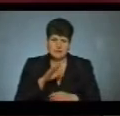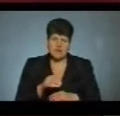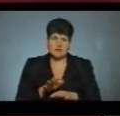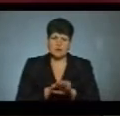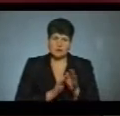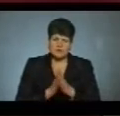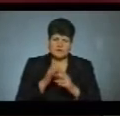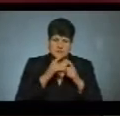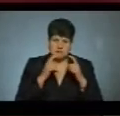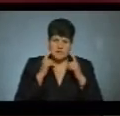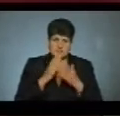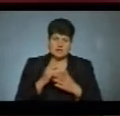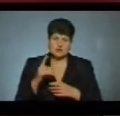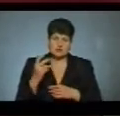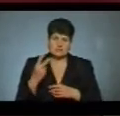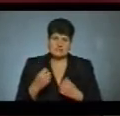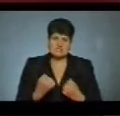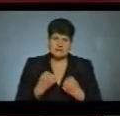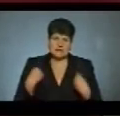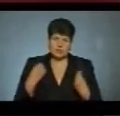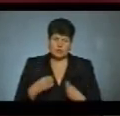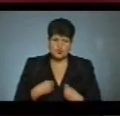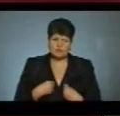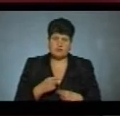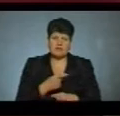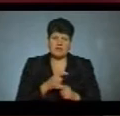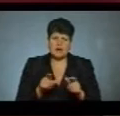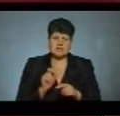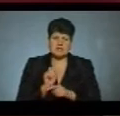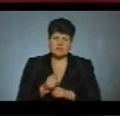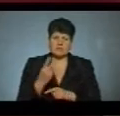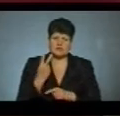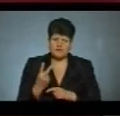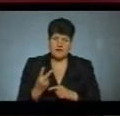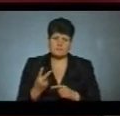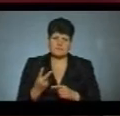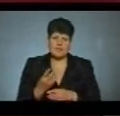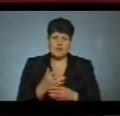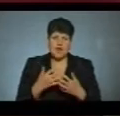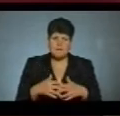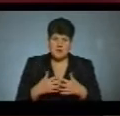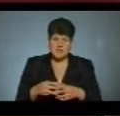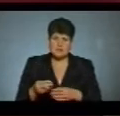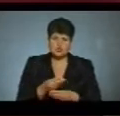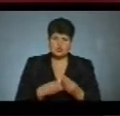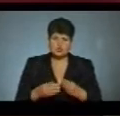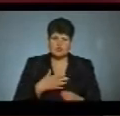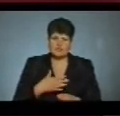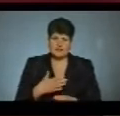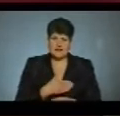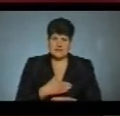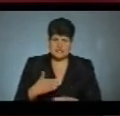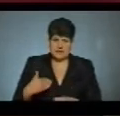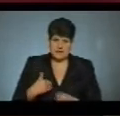Є 120 захисних костюмів. Також у лікарню замовили 2 апарати штучної вентиляції легень. Зараз вони мають один, каже